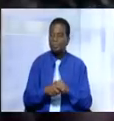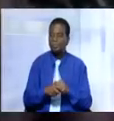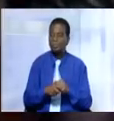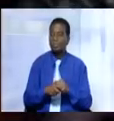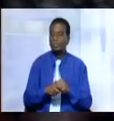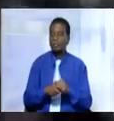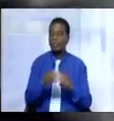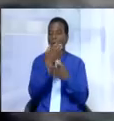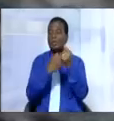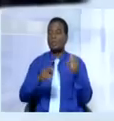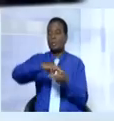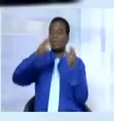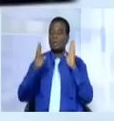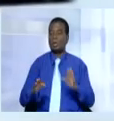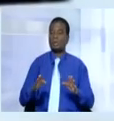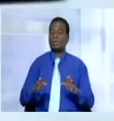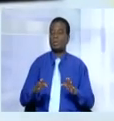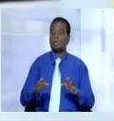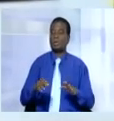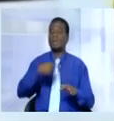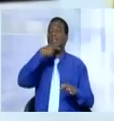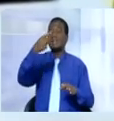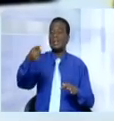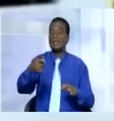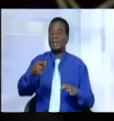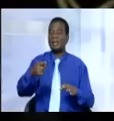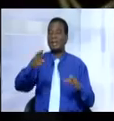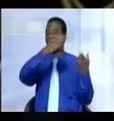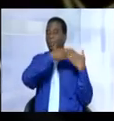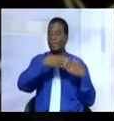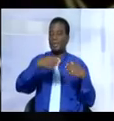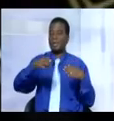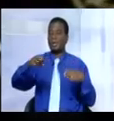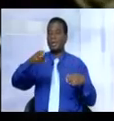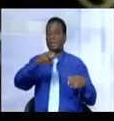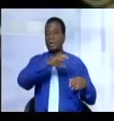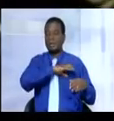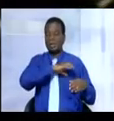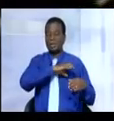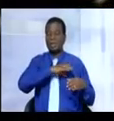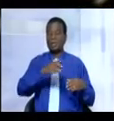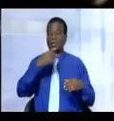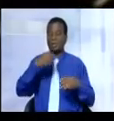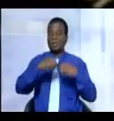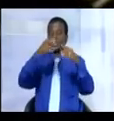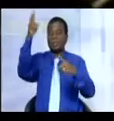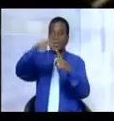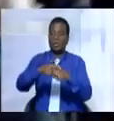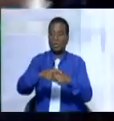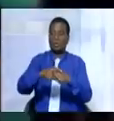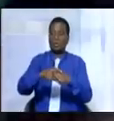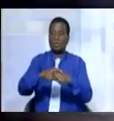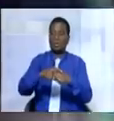En l'absence des représentants du Cap-Vert et de la Guinée, les chefs d'état-major des pays de la CDAO se sont donné rendez-vous à